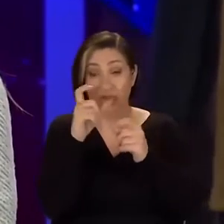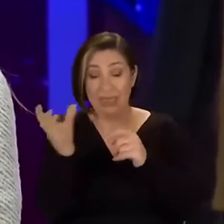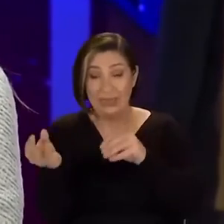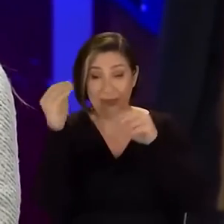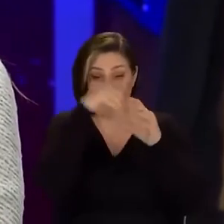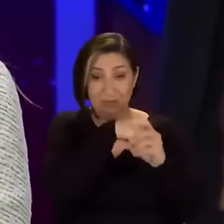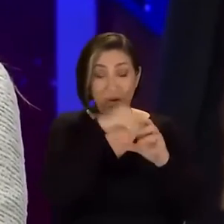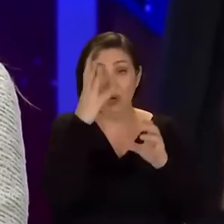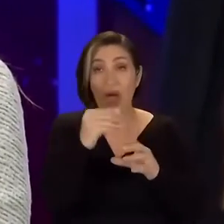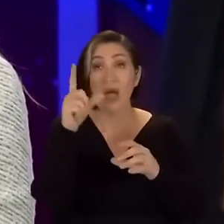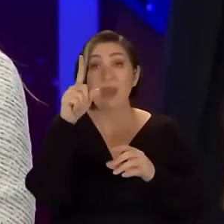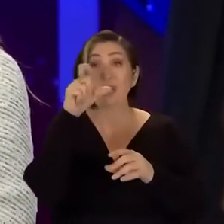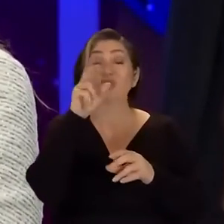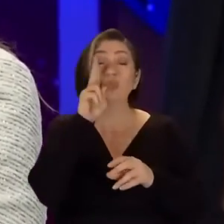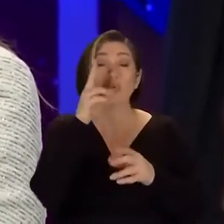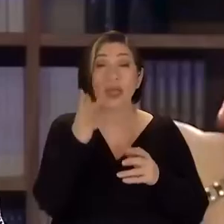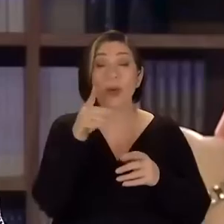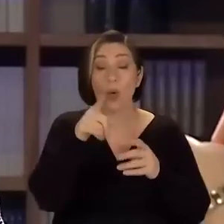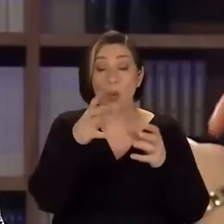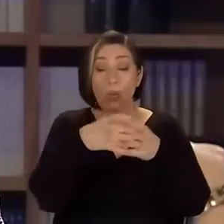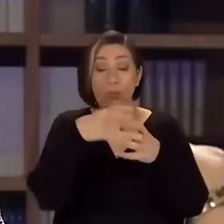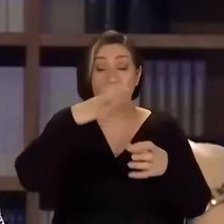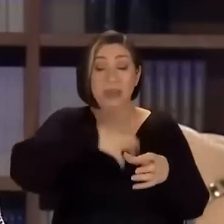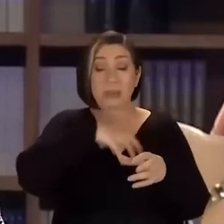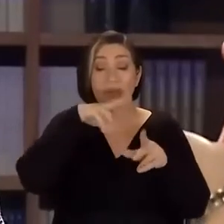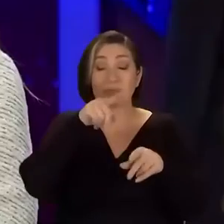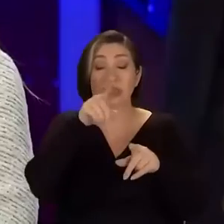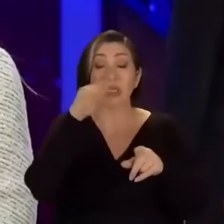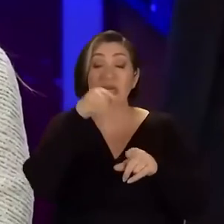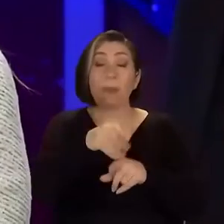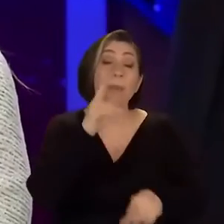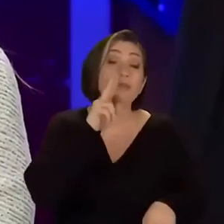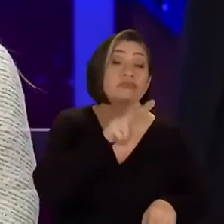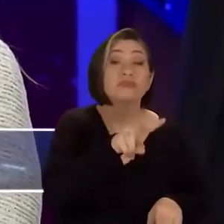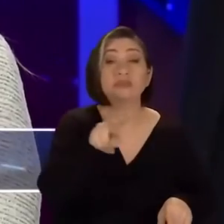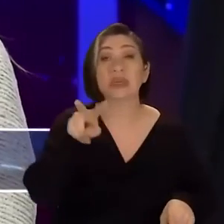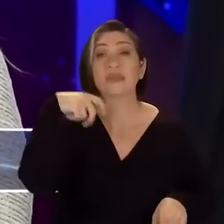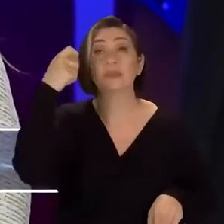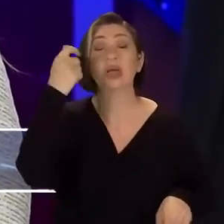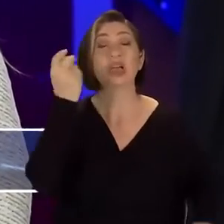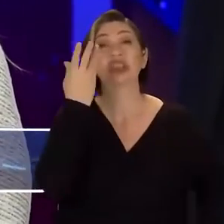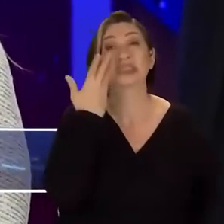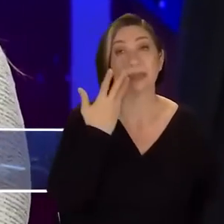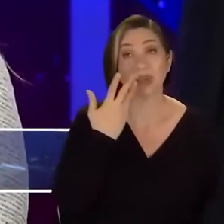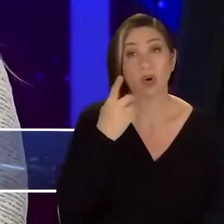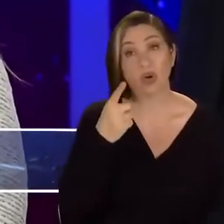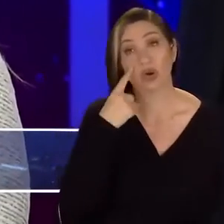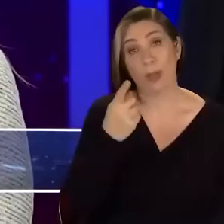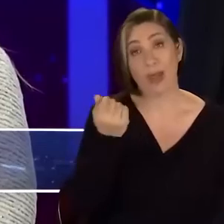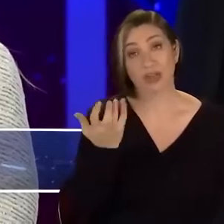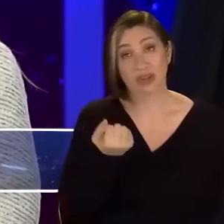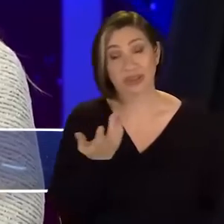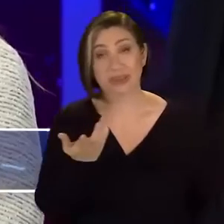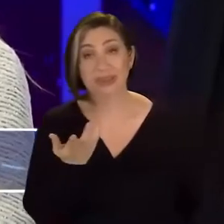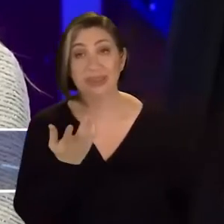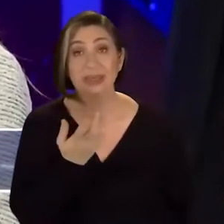ne olacak? Ay sonunda platformun sahibi gibi siz de girip bakacaksınız. Filminizi kaç kişi izlemiş? Ona göre paranızı